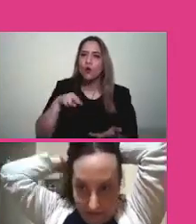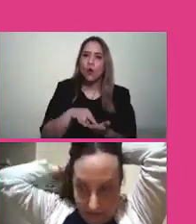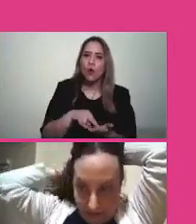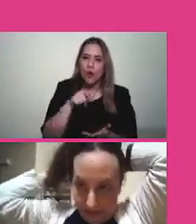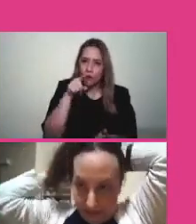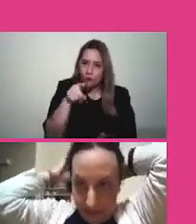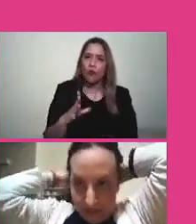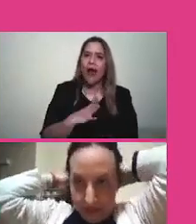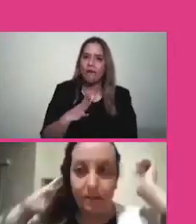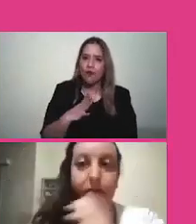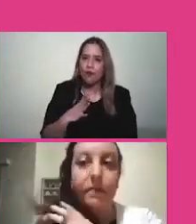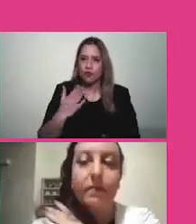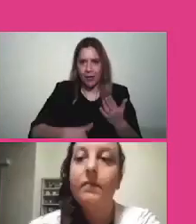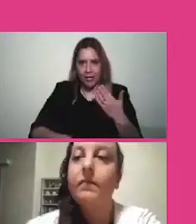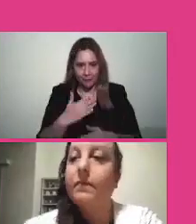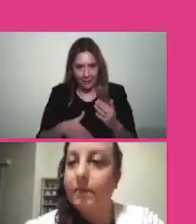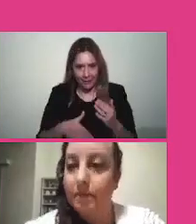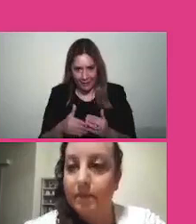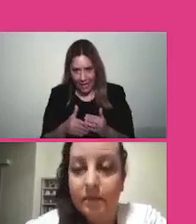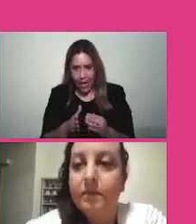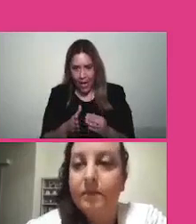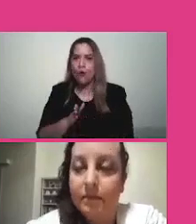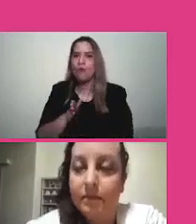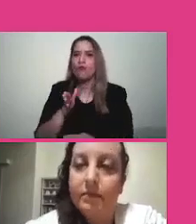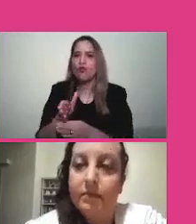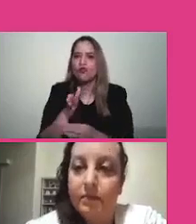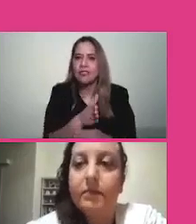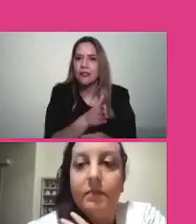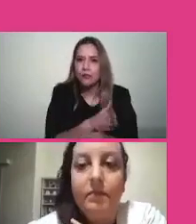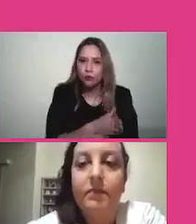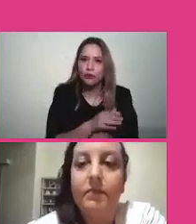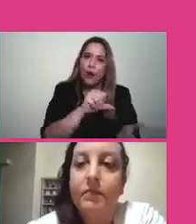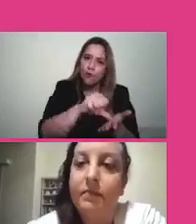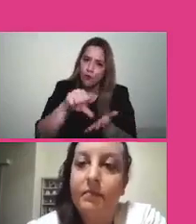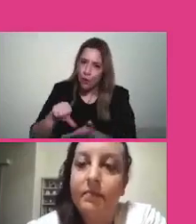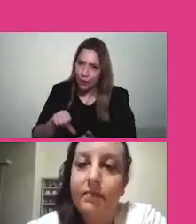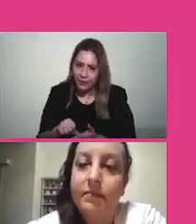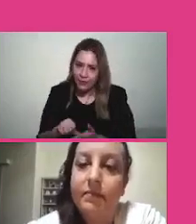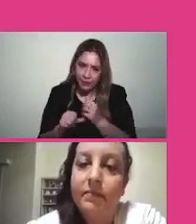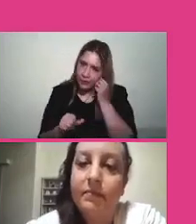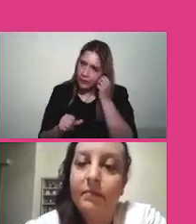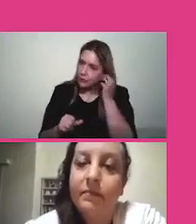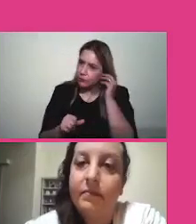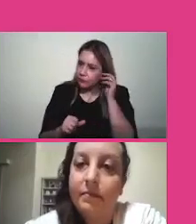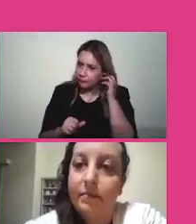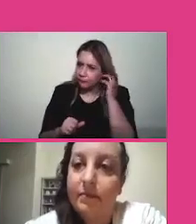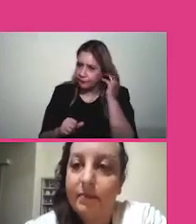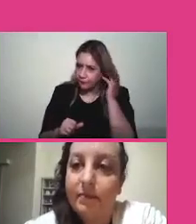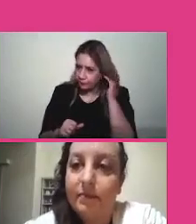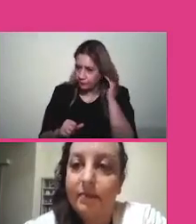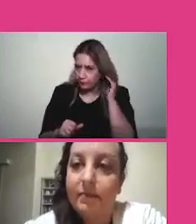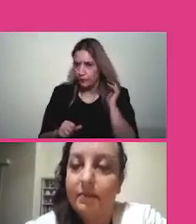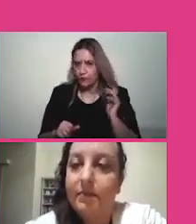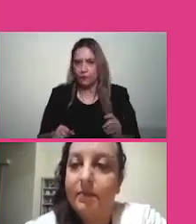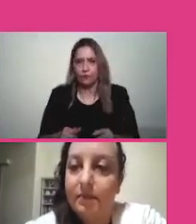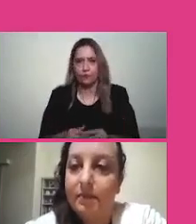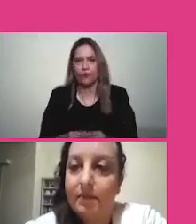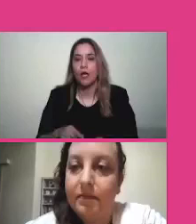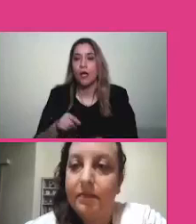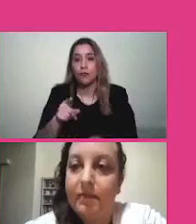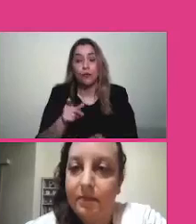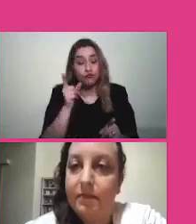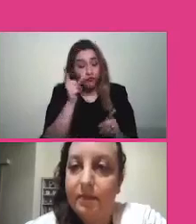με αναπηρία για την προσβασιμότητα μέσα στις πόλεις, ότι είναι ένα ιδιαίτερο παιχνίδι